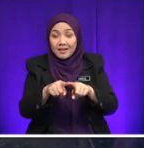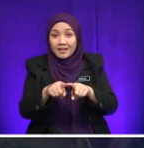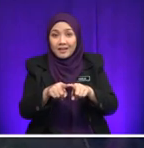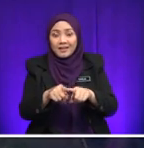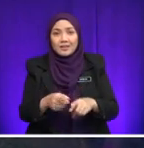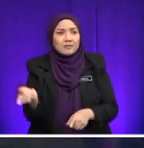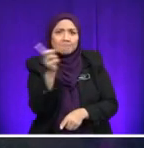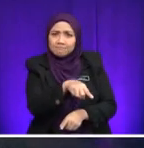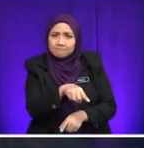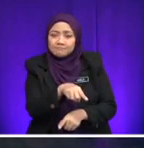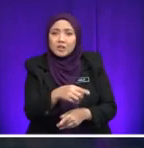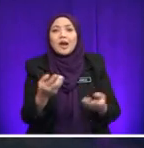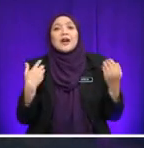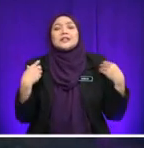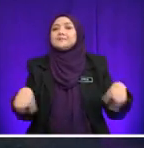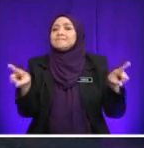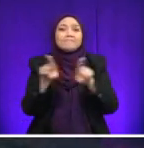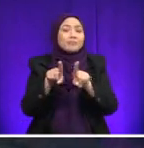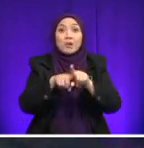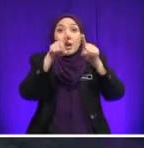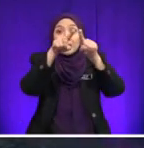juga ada segitiga Oke